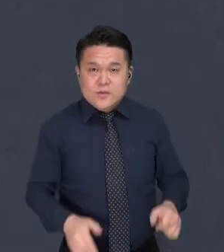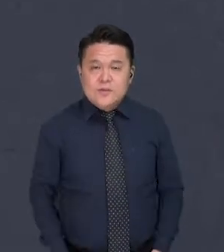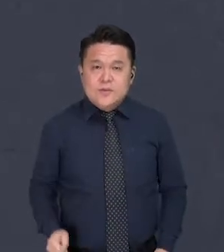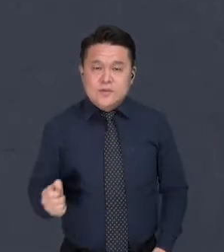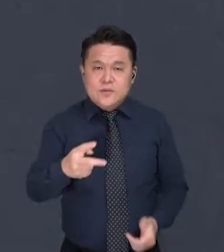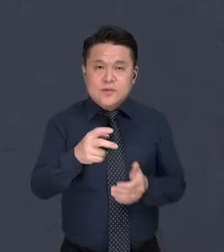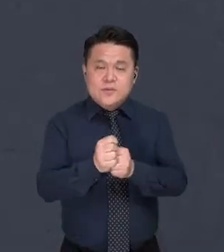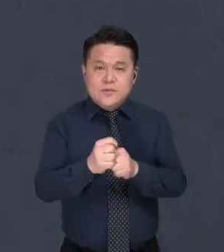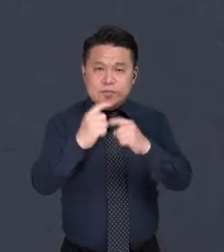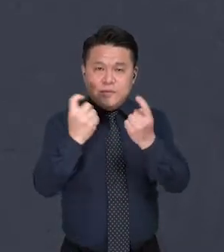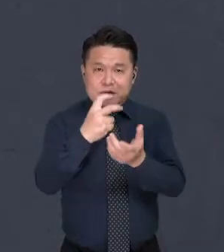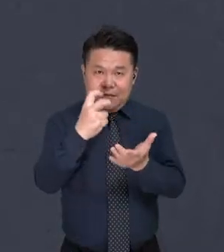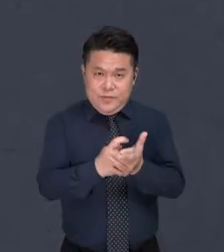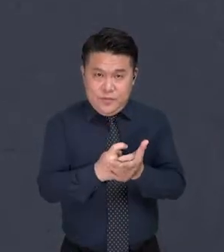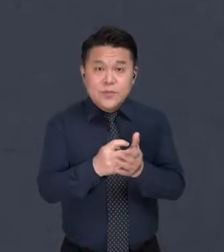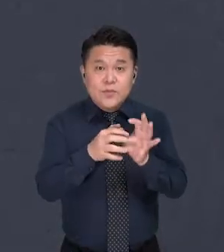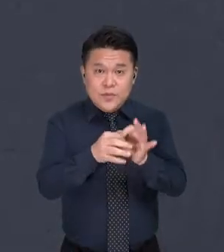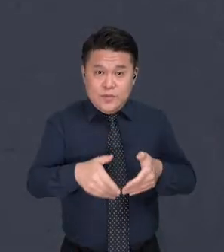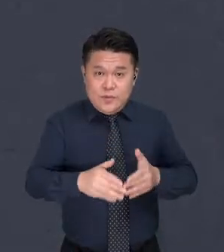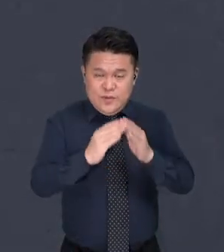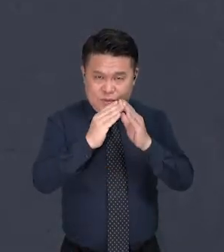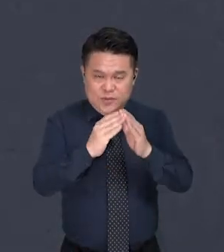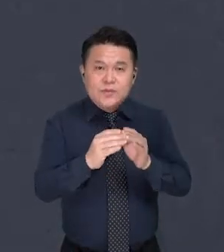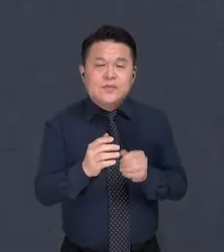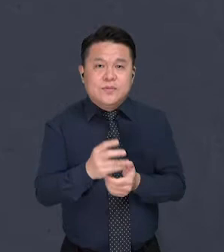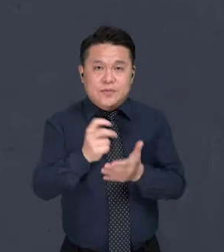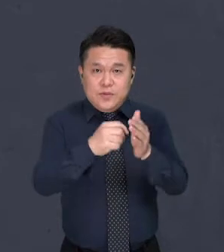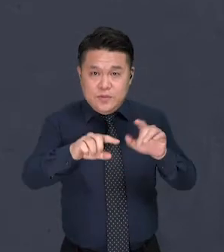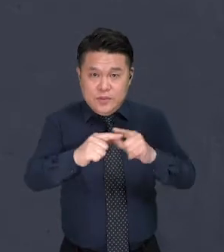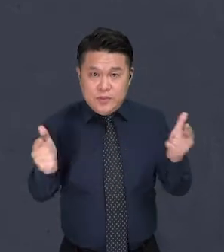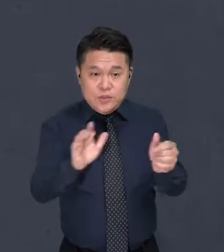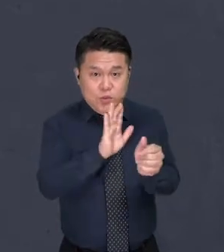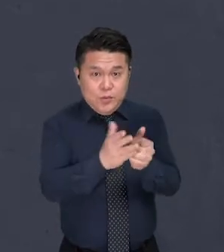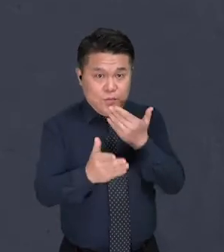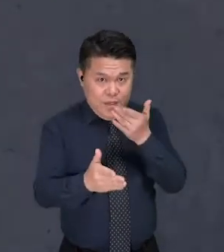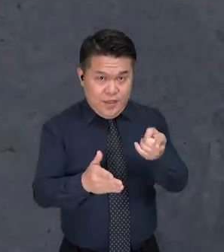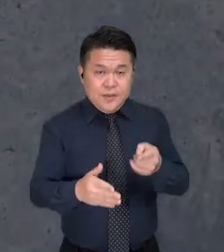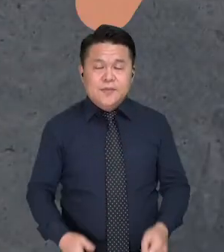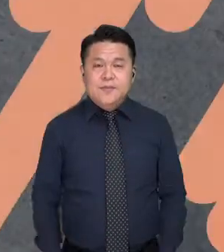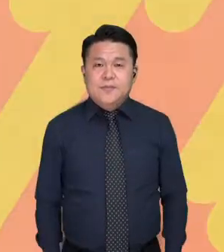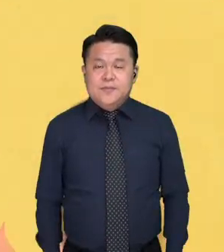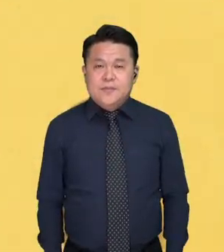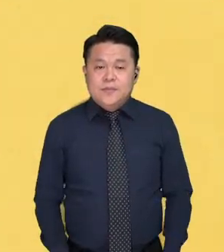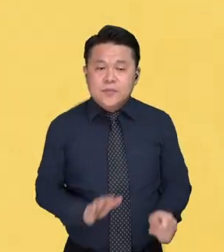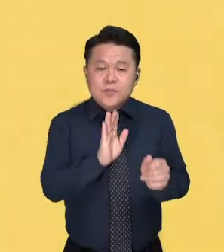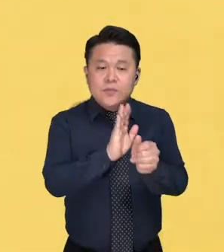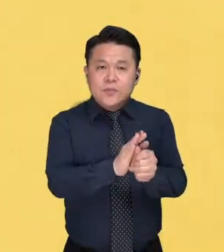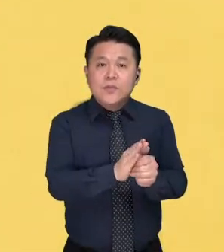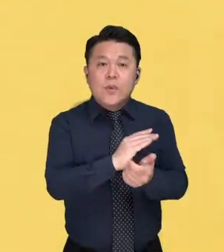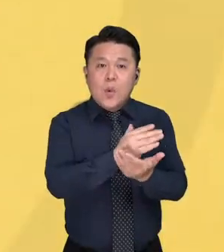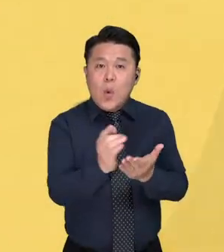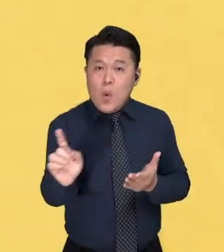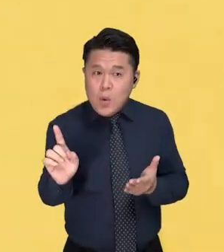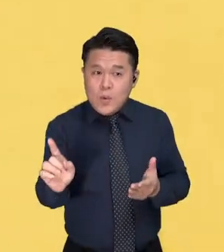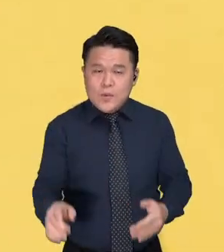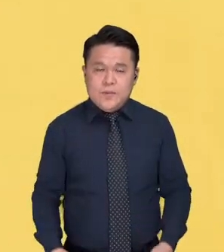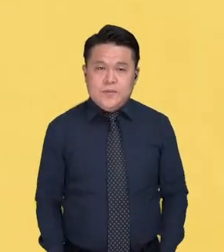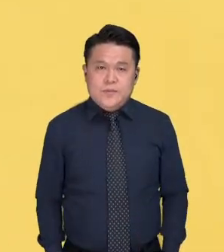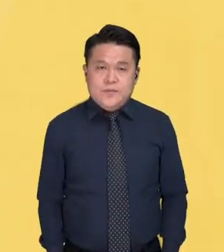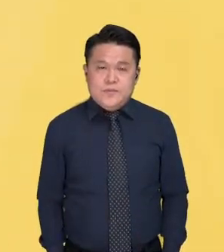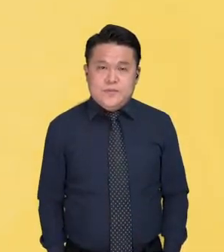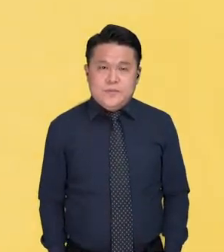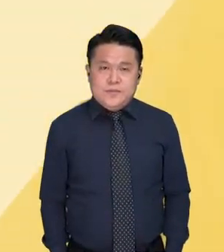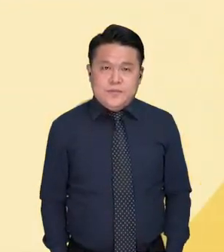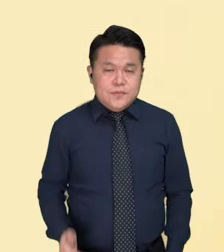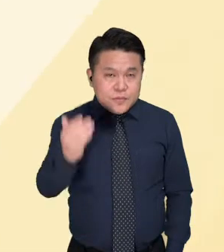민간체, 민법 제32조에 따라 설립된 비영리법인이라면 지원 가능합니다. 지원 분야.